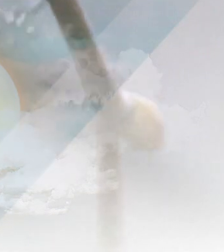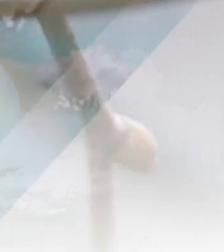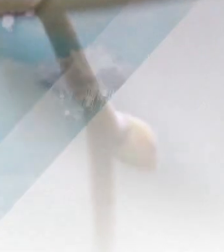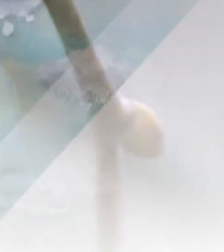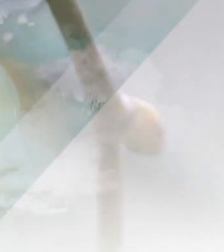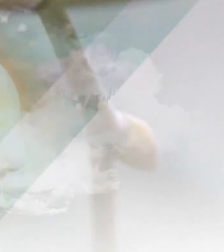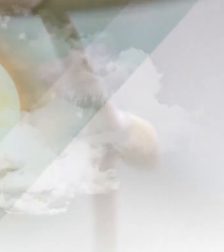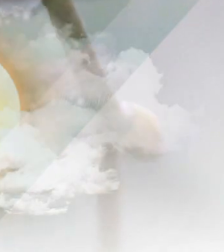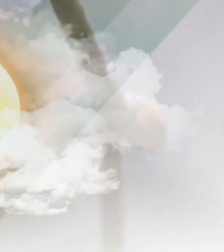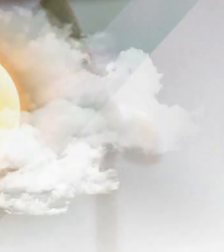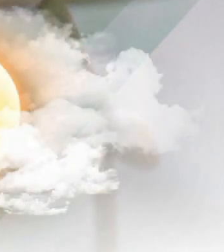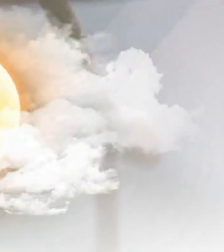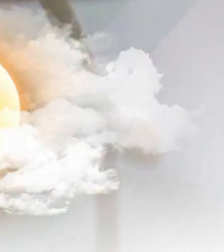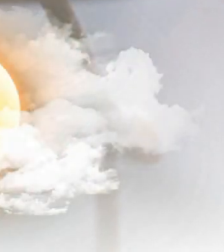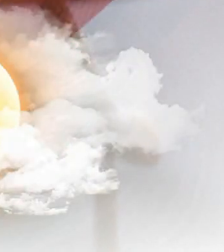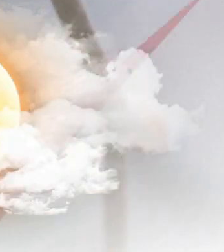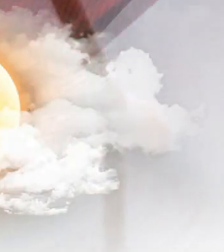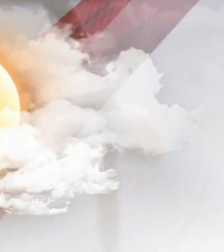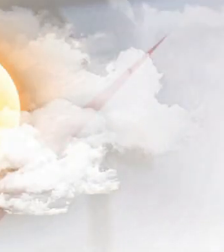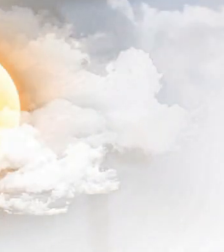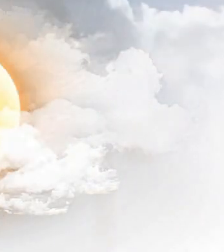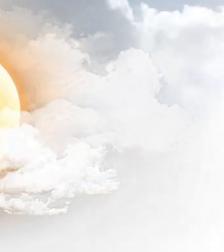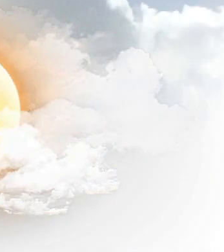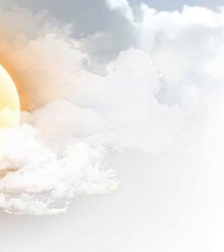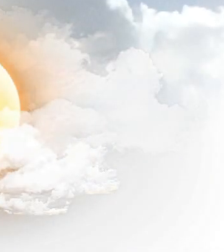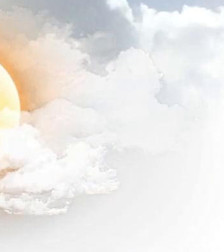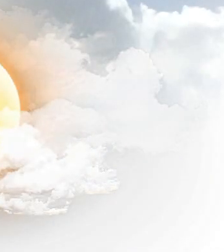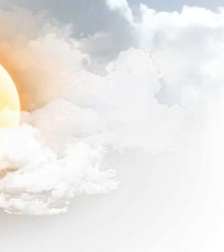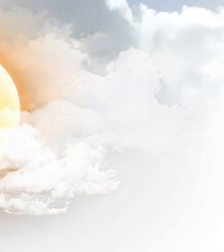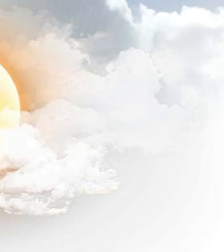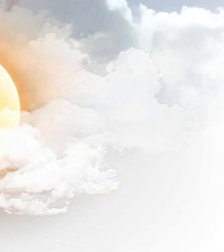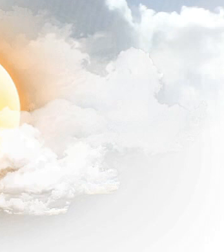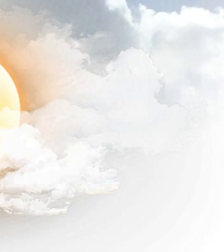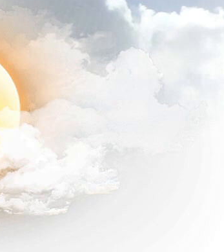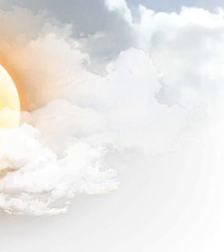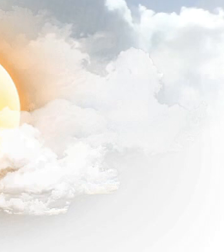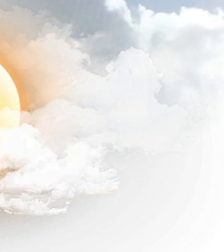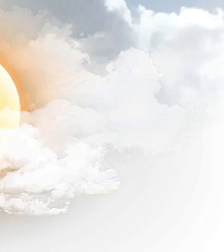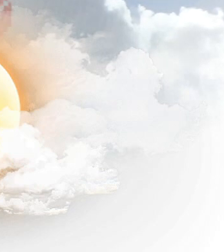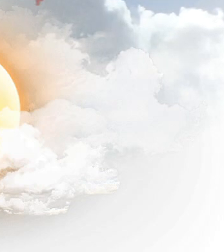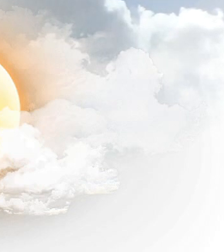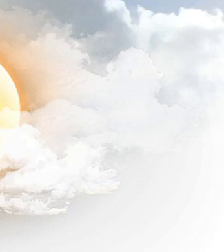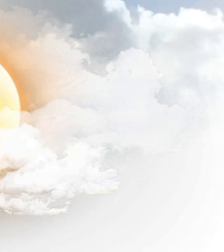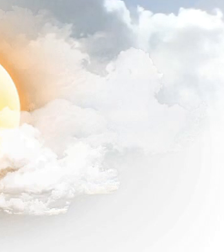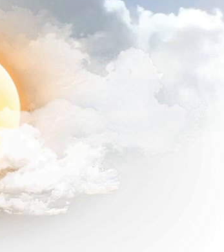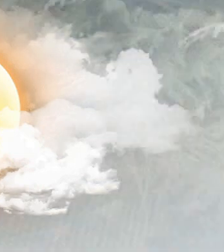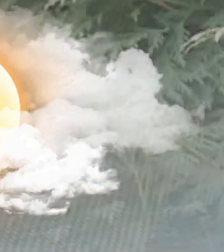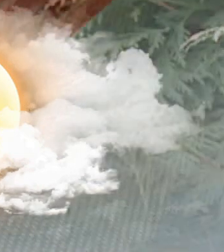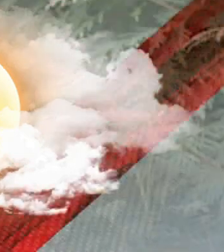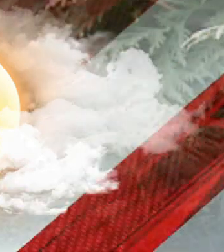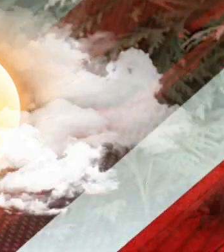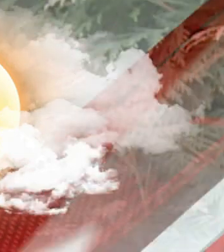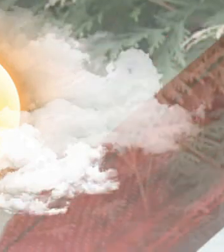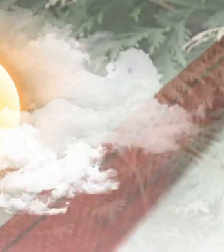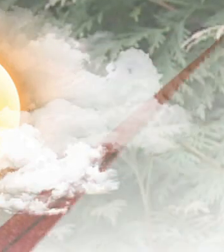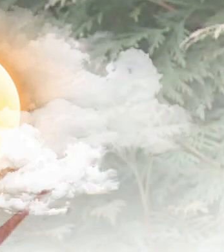секунду. У Астраўцы, Смаргоні і Навагрудку тэрмометры пакажуць каля 12 градусаў